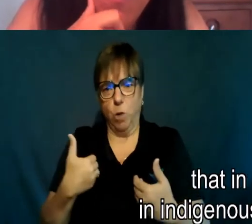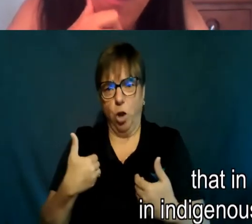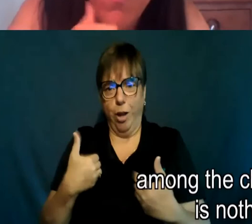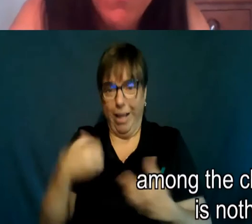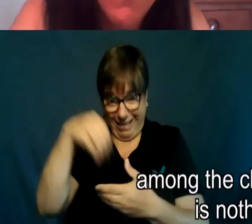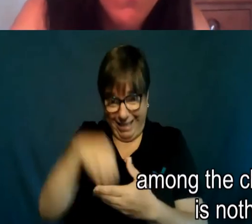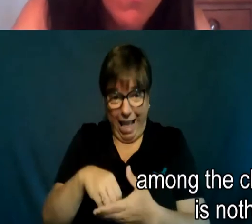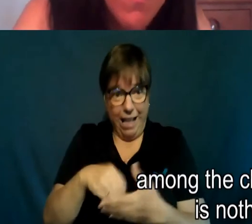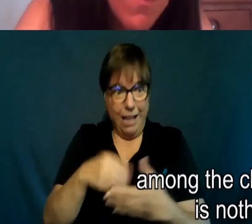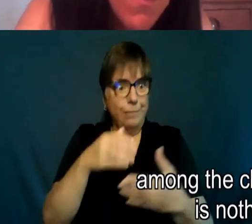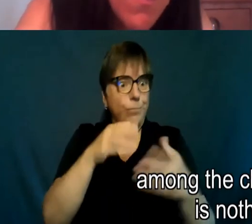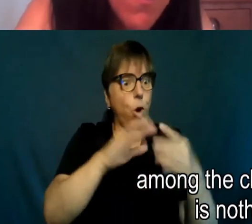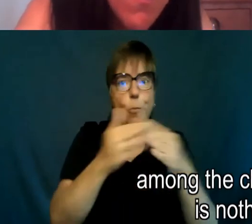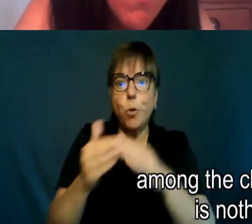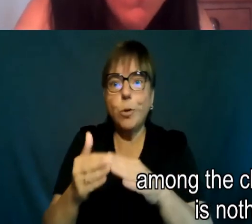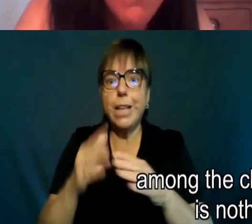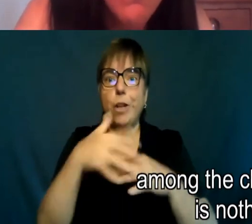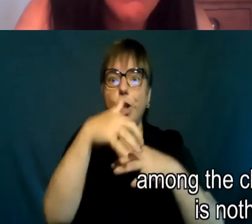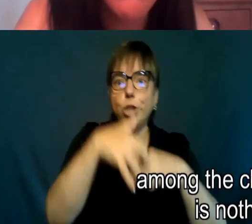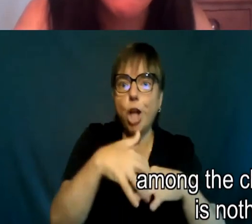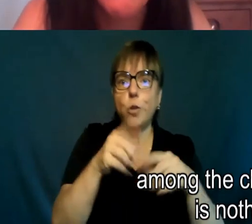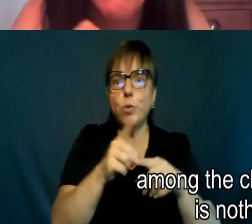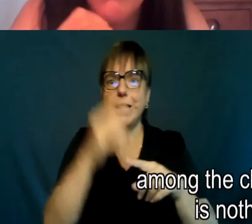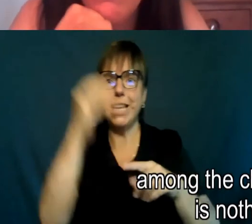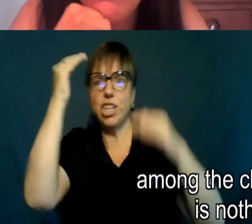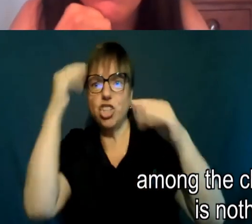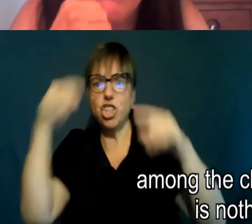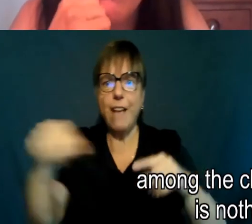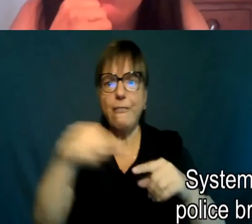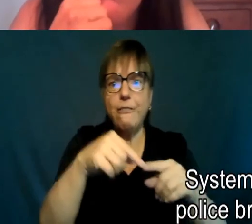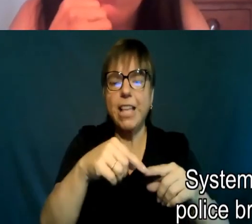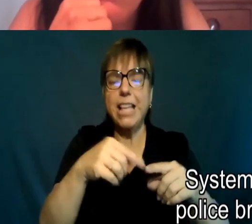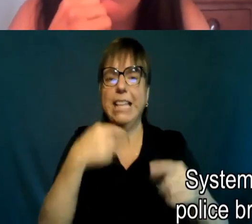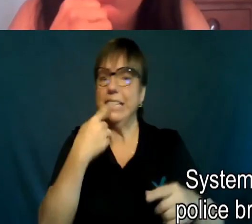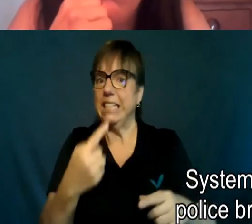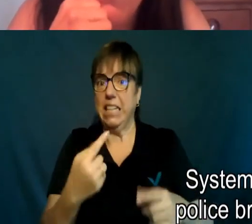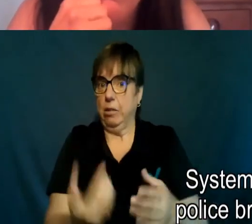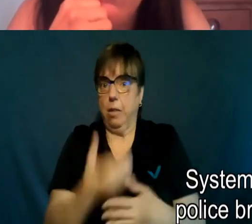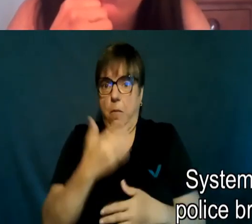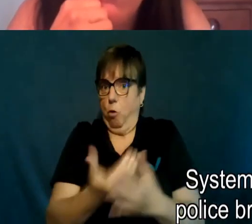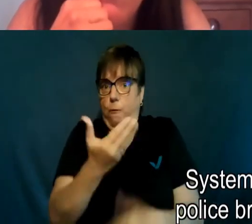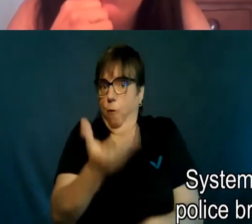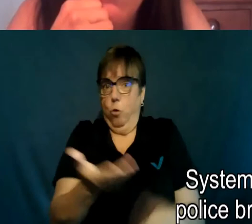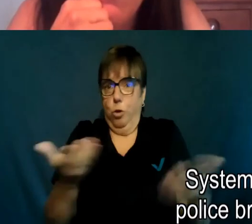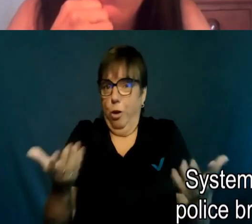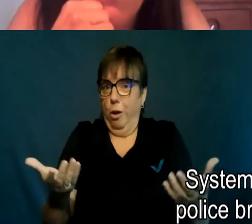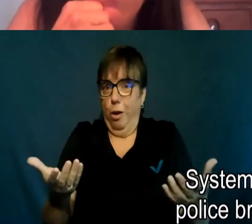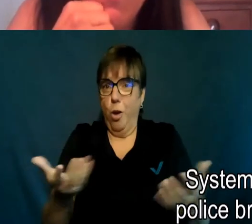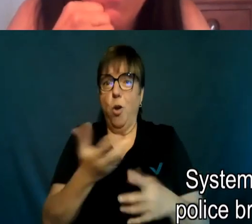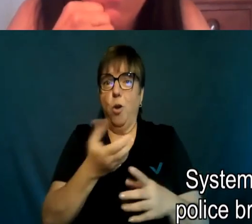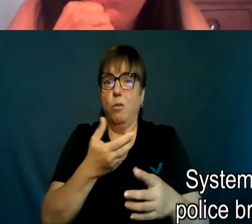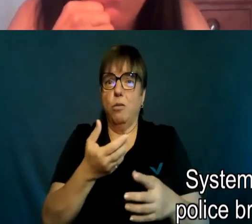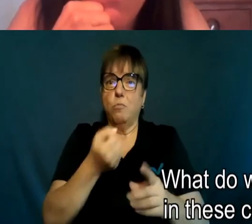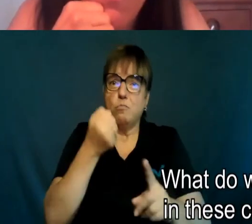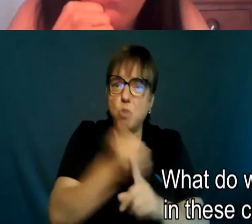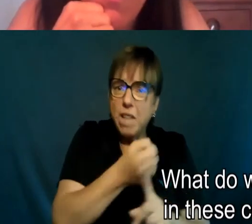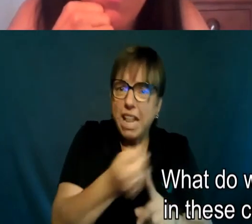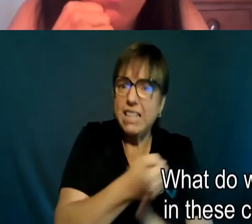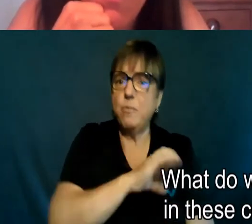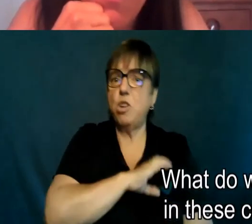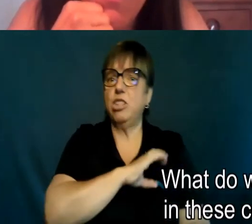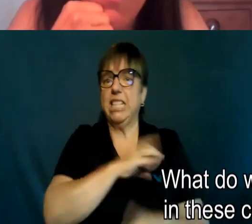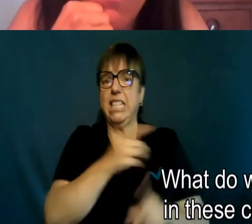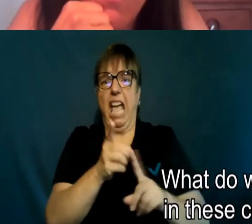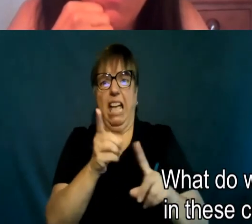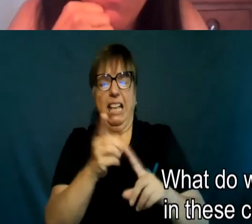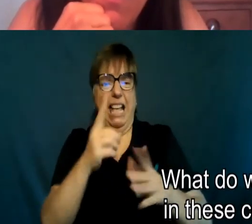communautés autochtones et parmi les chefs est plutôt une crise qui n'est pas nouvelle, racisme systémique, brutalité policière, etc. De quoi